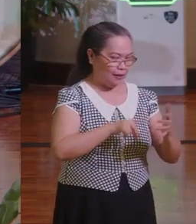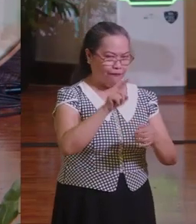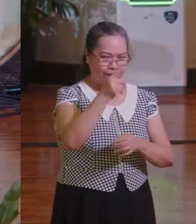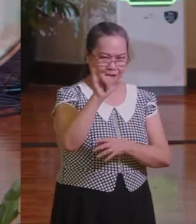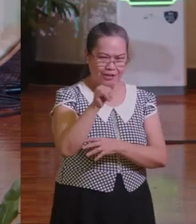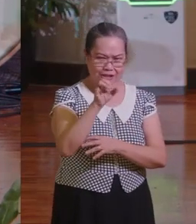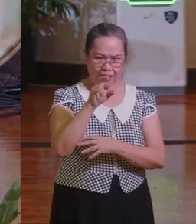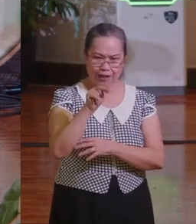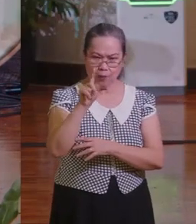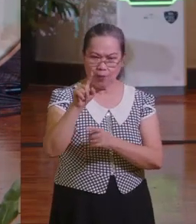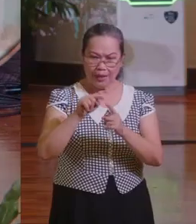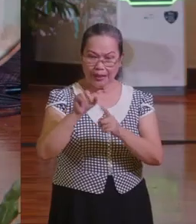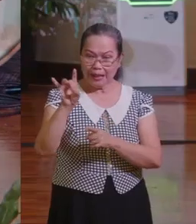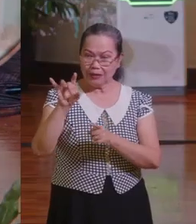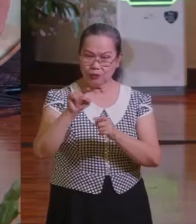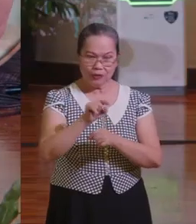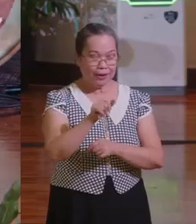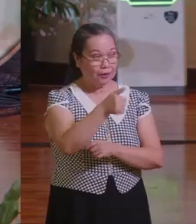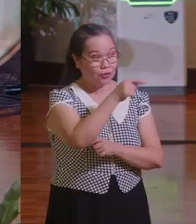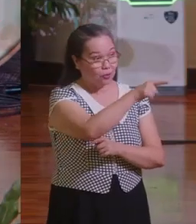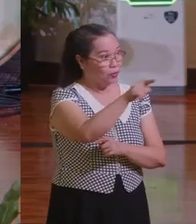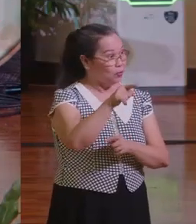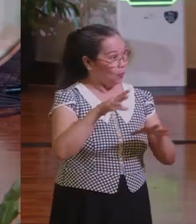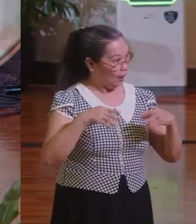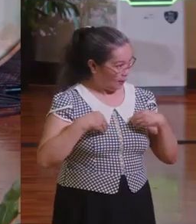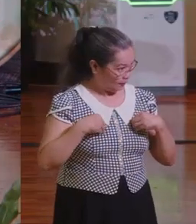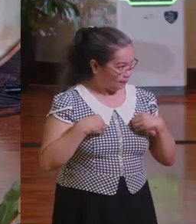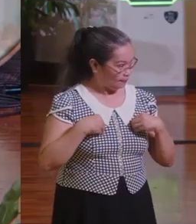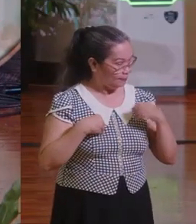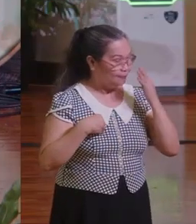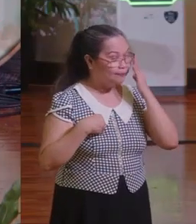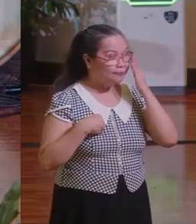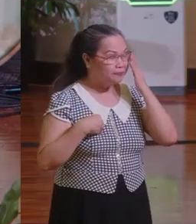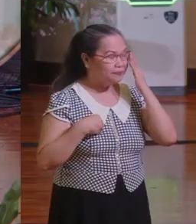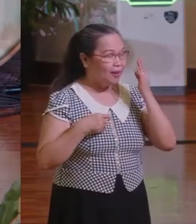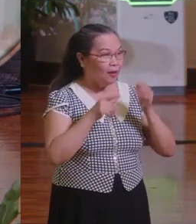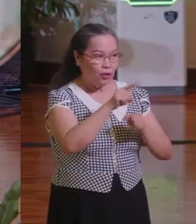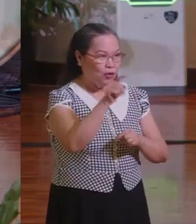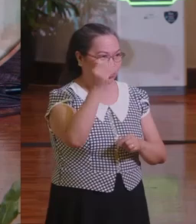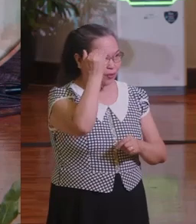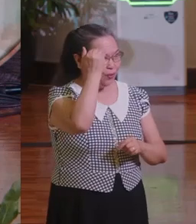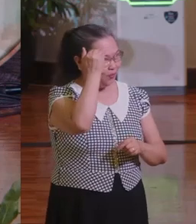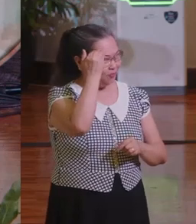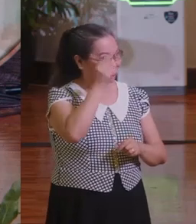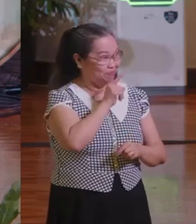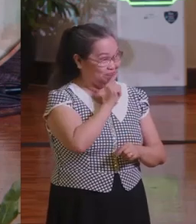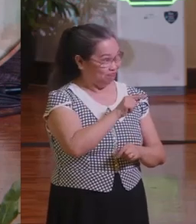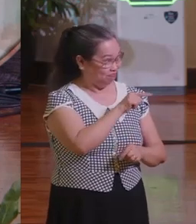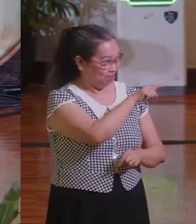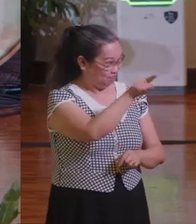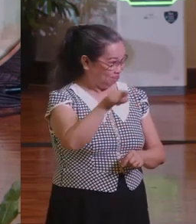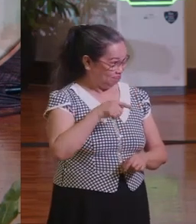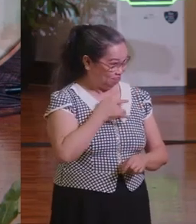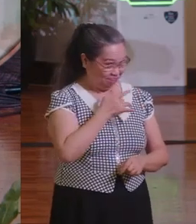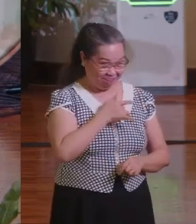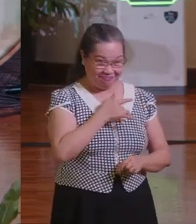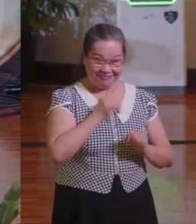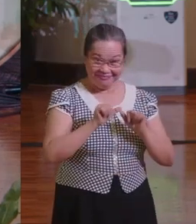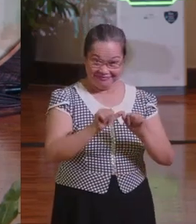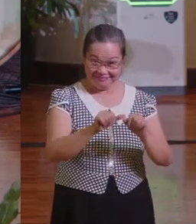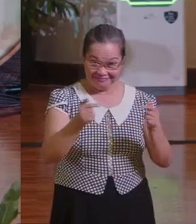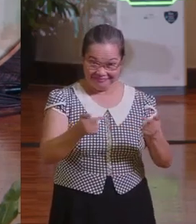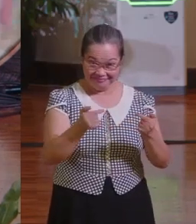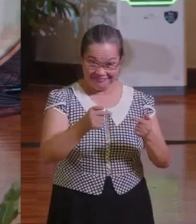1:8 to 10 para inyong malaman yon. Alam nyo naman yon, di ba, mga kapatid? Kayo